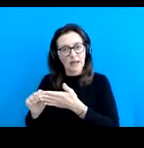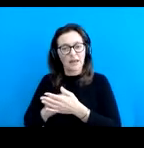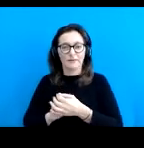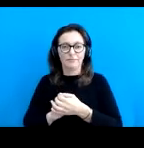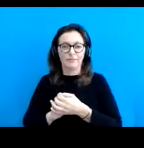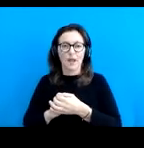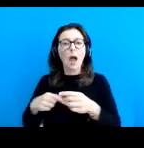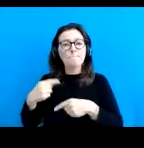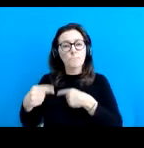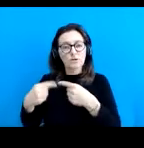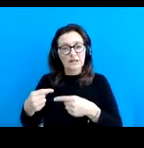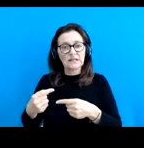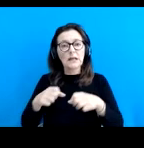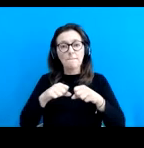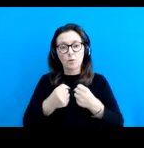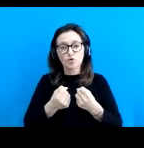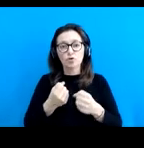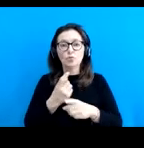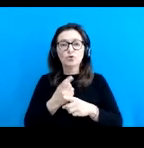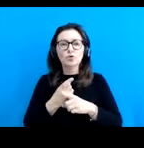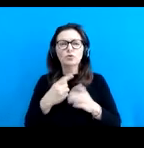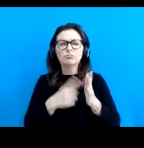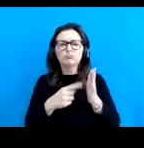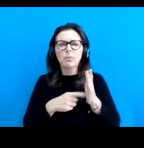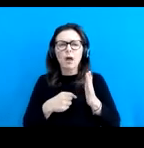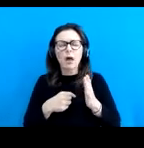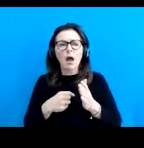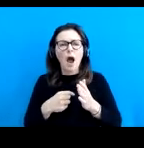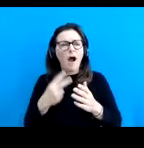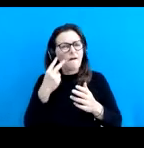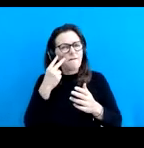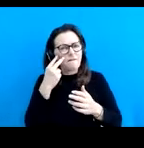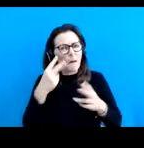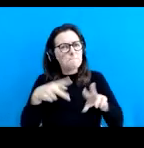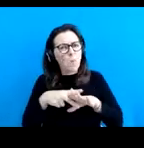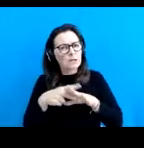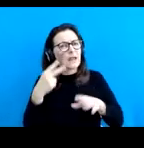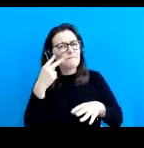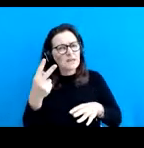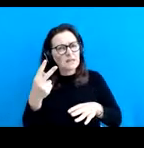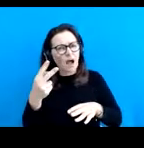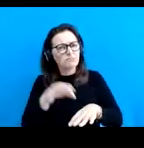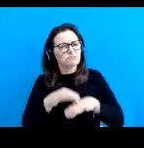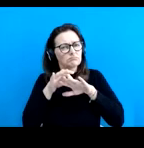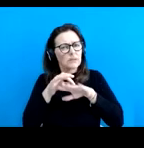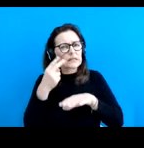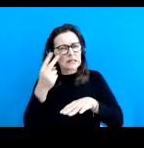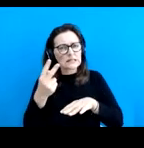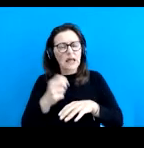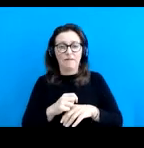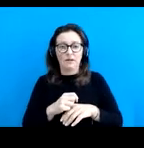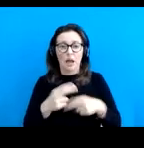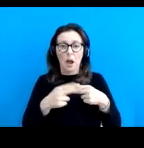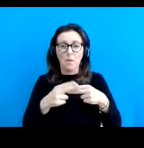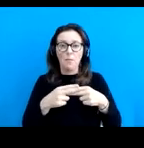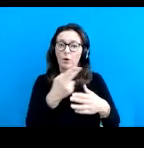Kot posledica poškodb so zelo pogosto prisotne motnje vida in vidnega zaznavanja, ki poleg branja